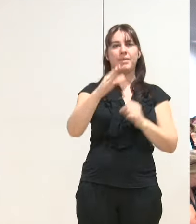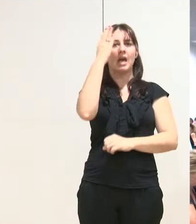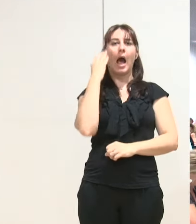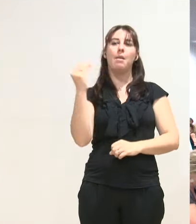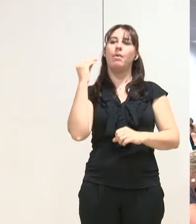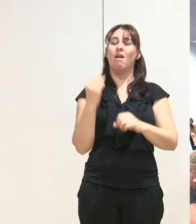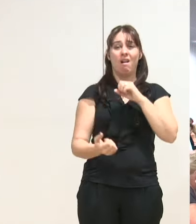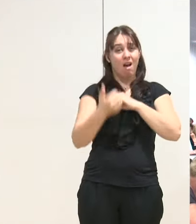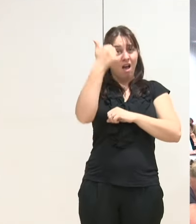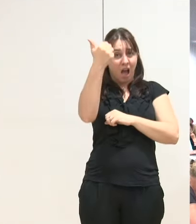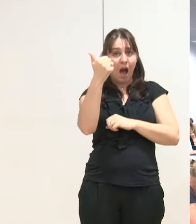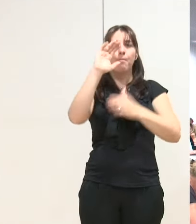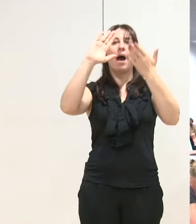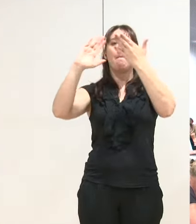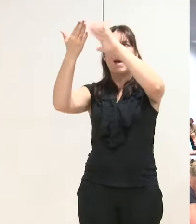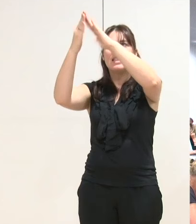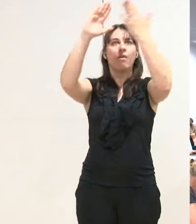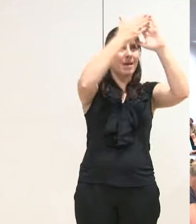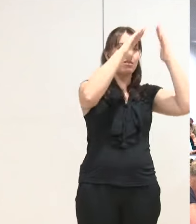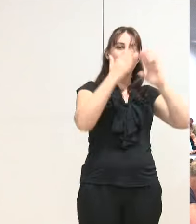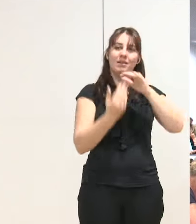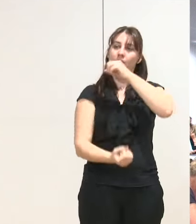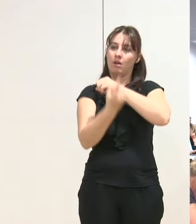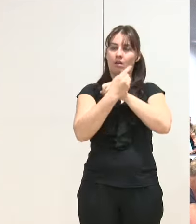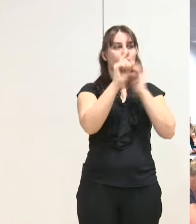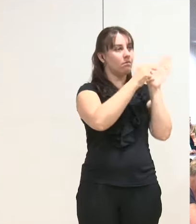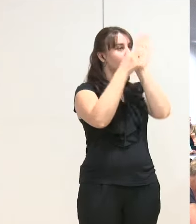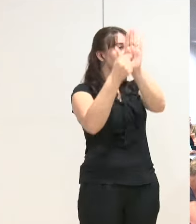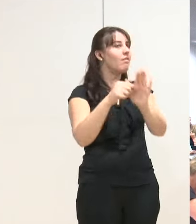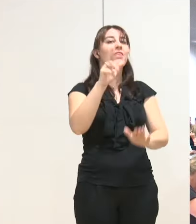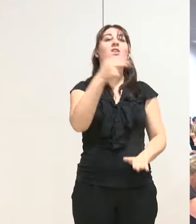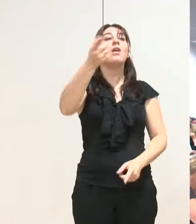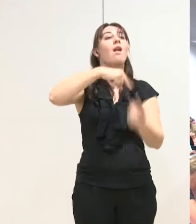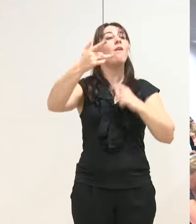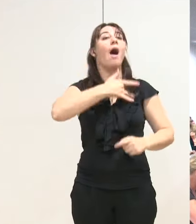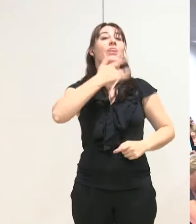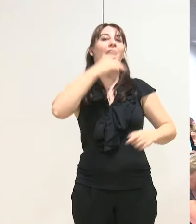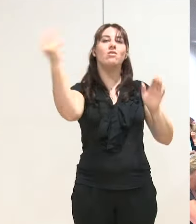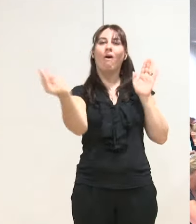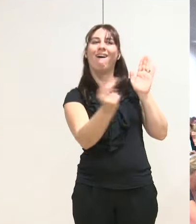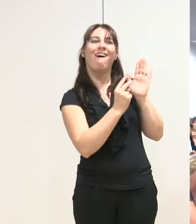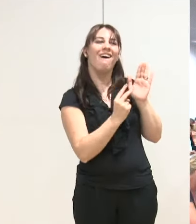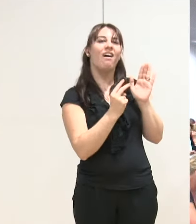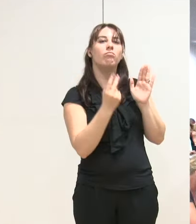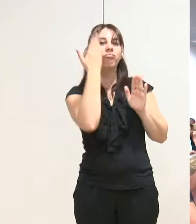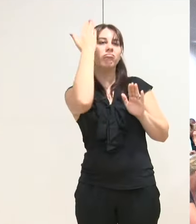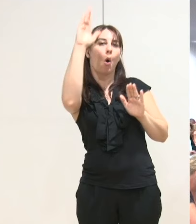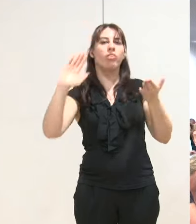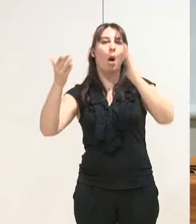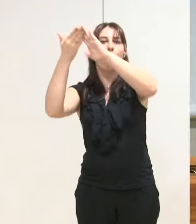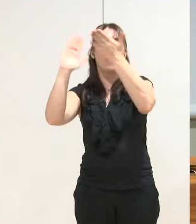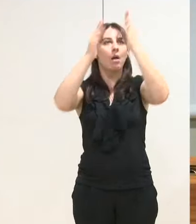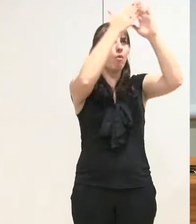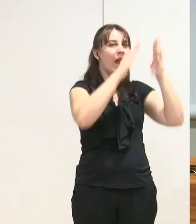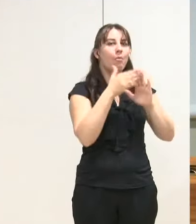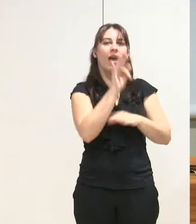événement ambassadeur par massif voici la plaquette nationale pour ceux que ça intéresse pour voir ce qui se passe un peu partout ailleurs